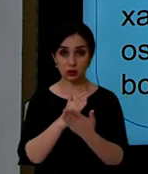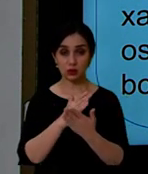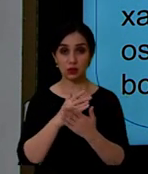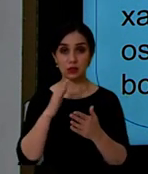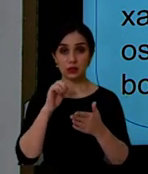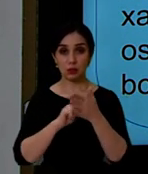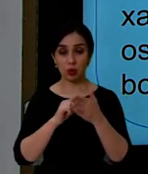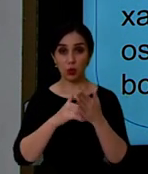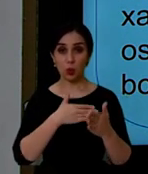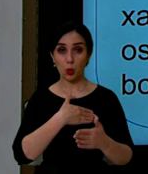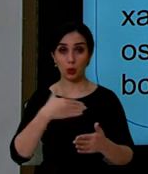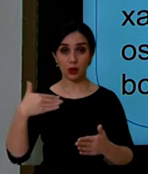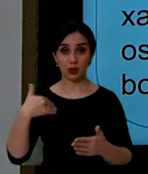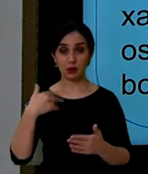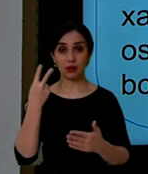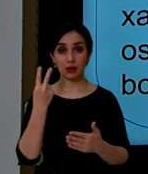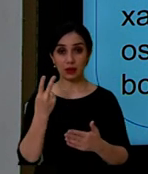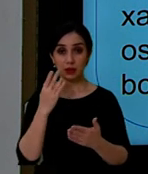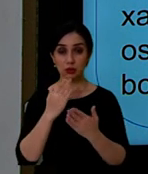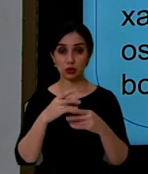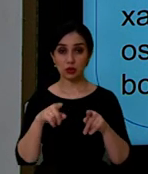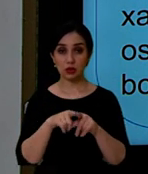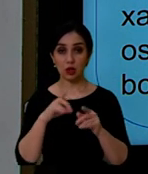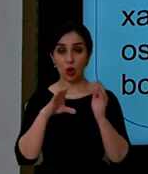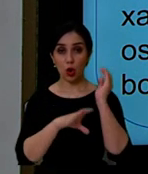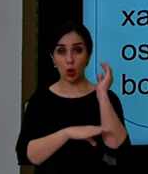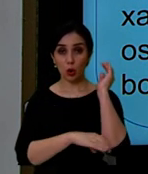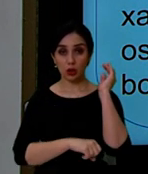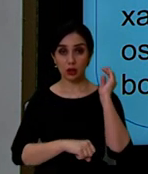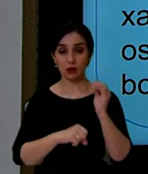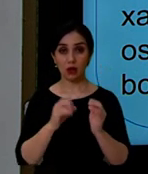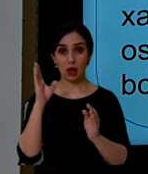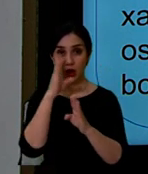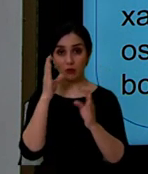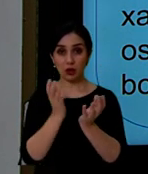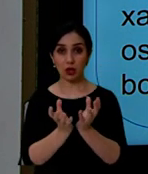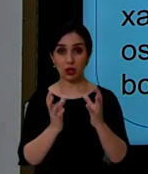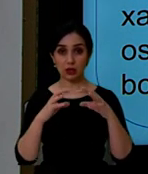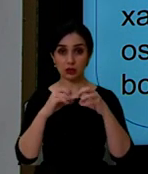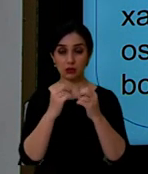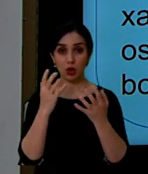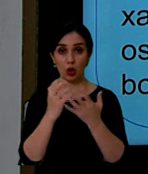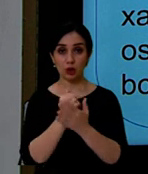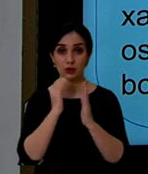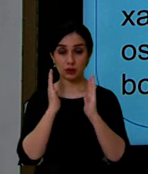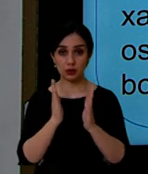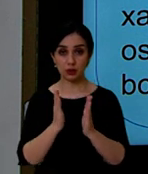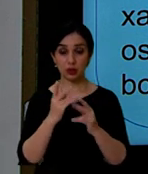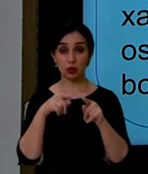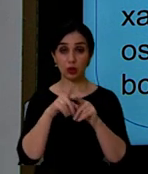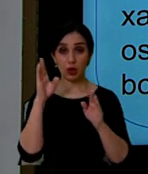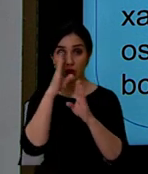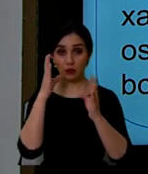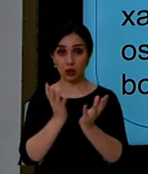sababli o'pkasining ikkilamchi bronxlari oxirlari havo xaltachalarini hosil qiladi.